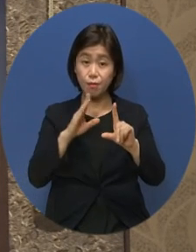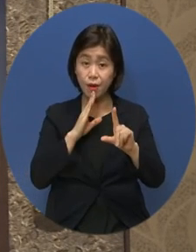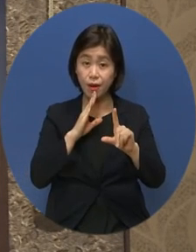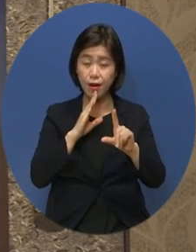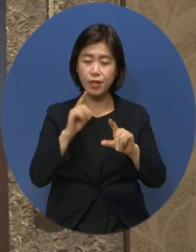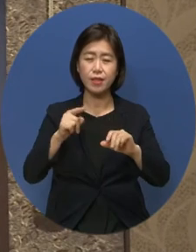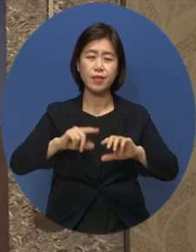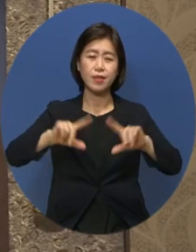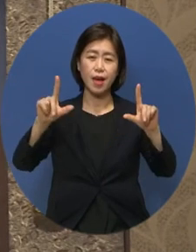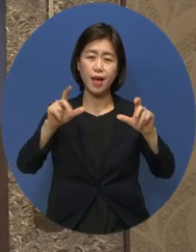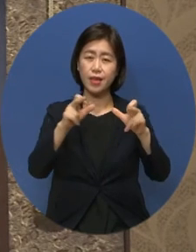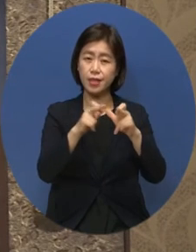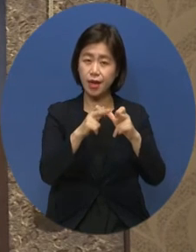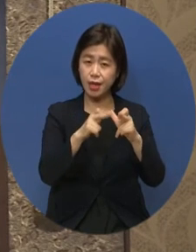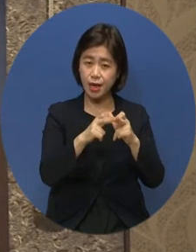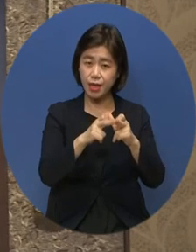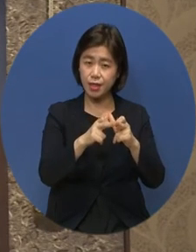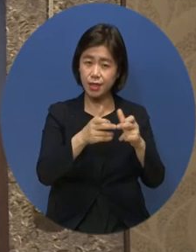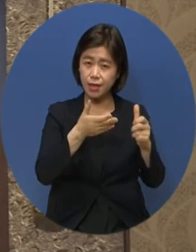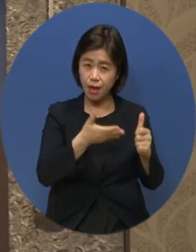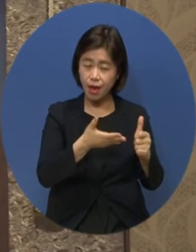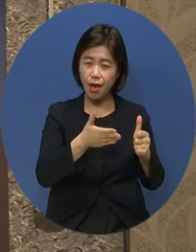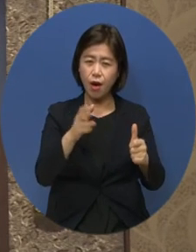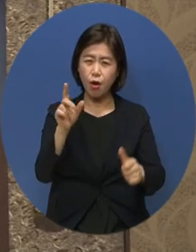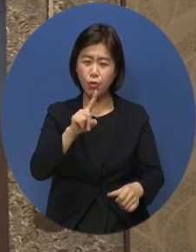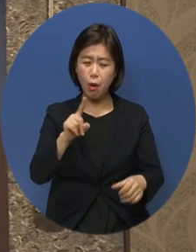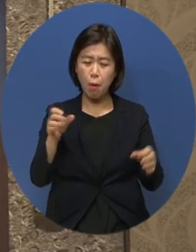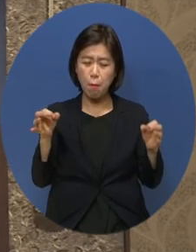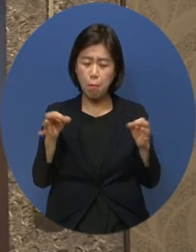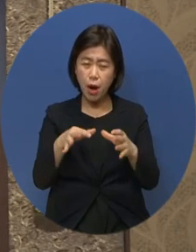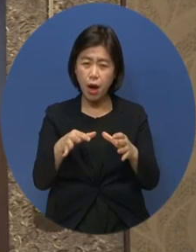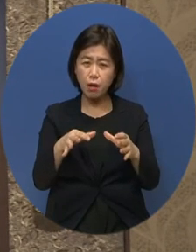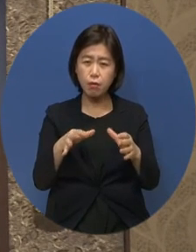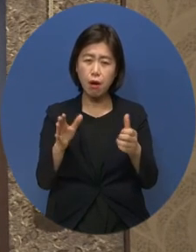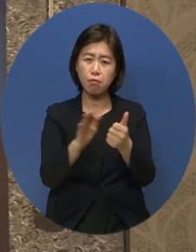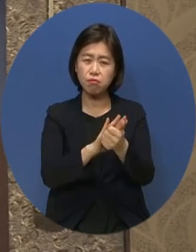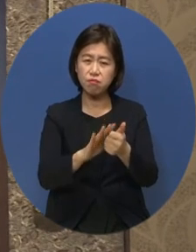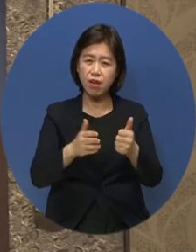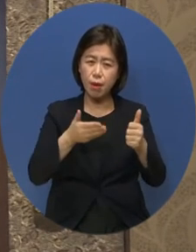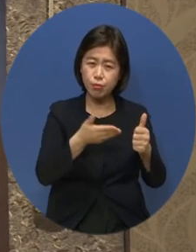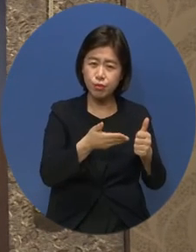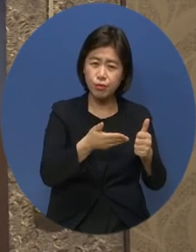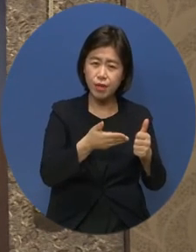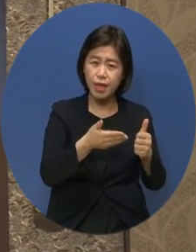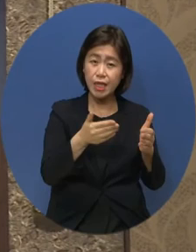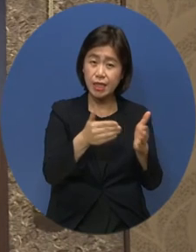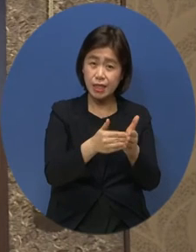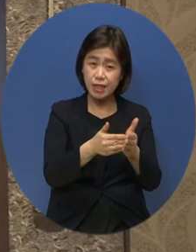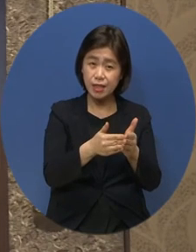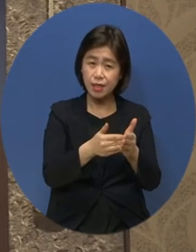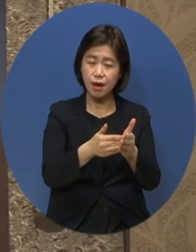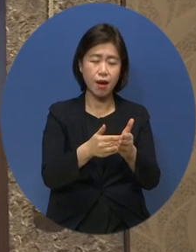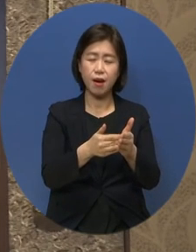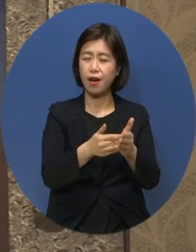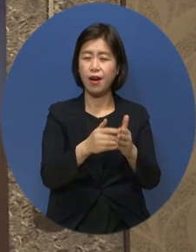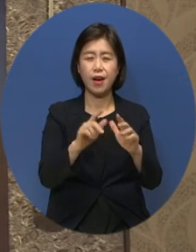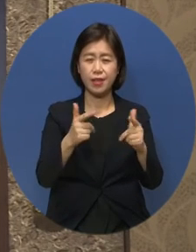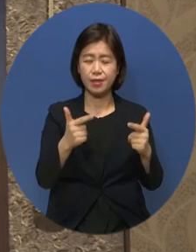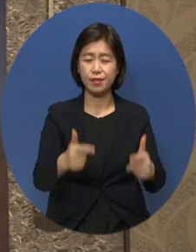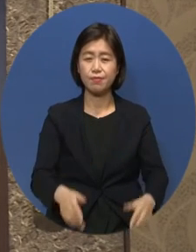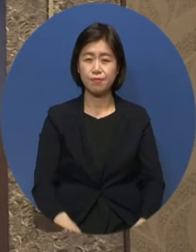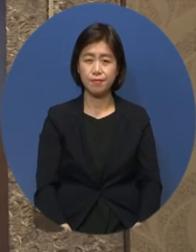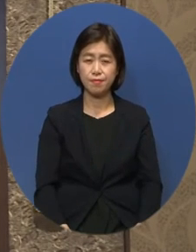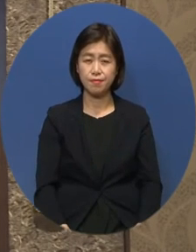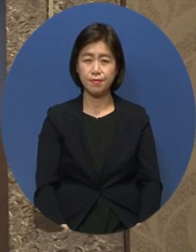장애인들에게 어떤 실체적인 어 그 일로 끝나는 날이 라고 생각하지 않습니다